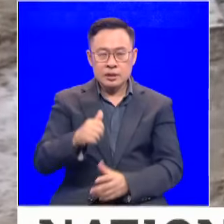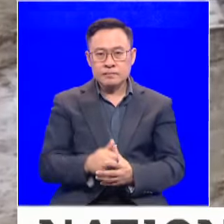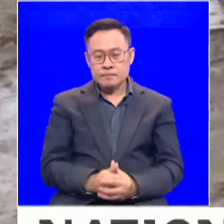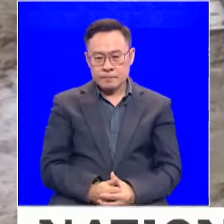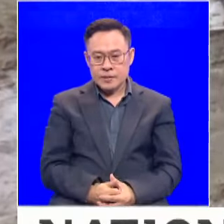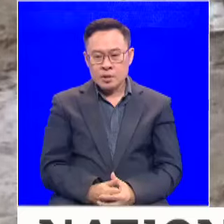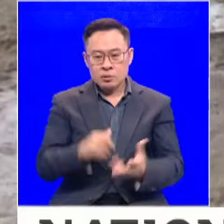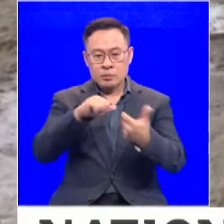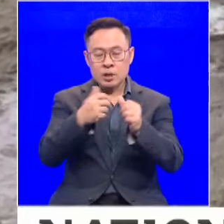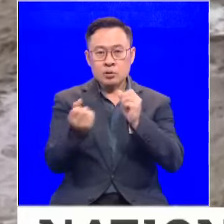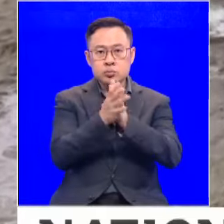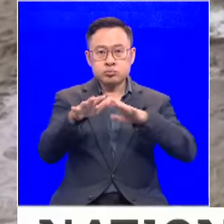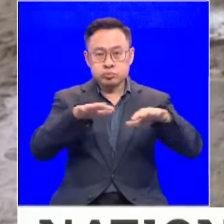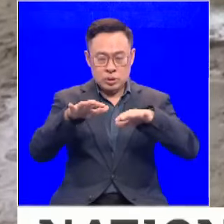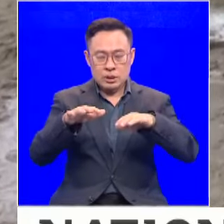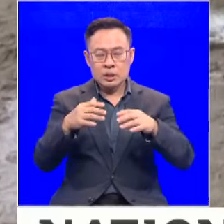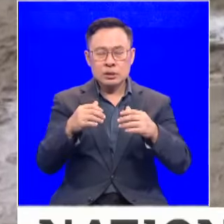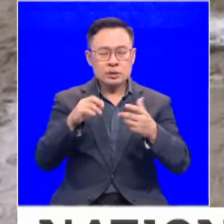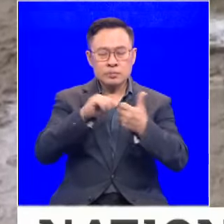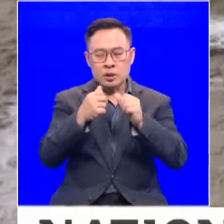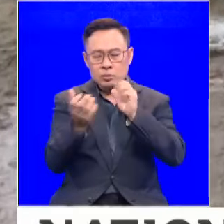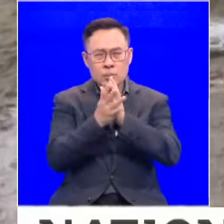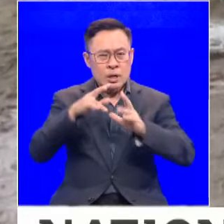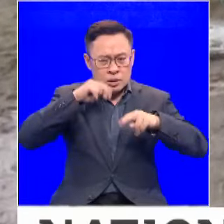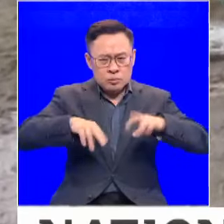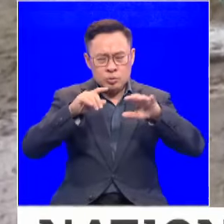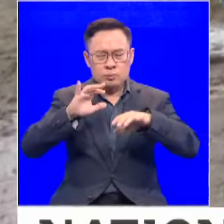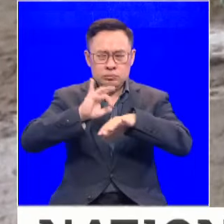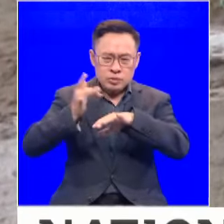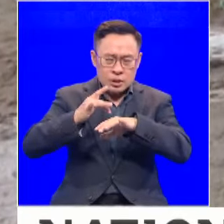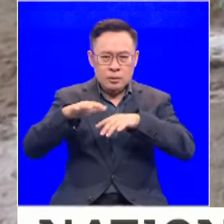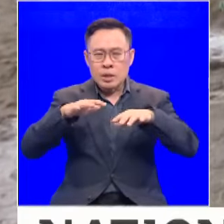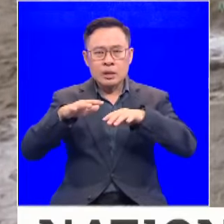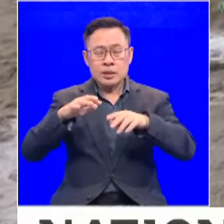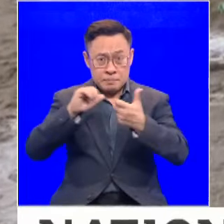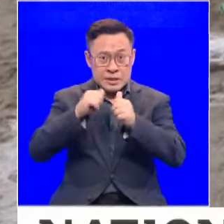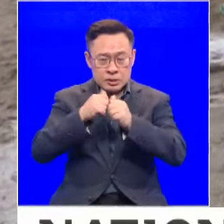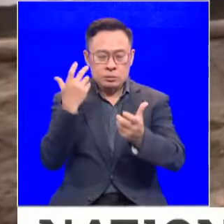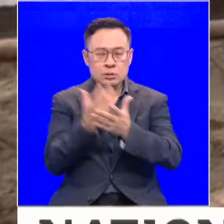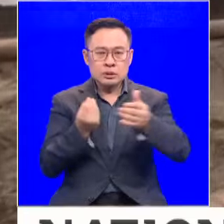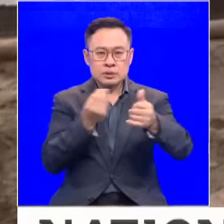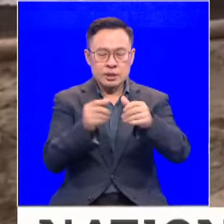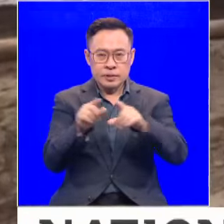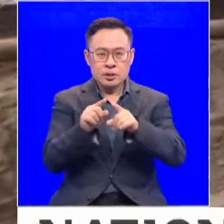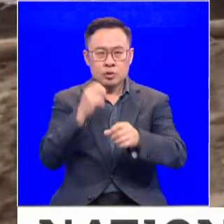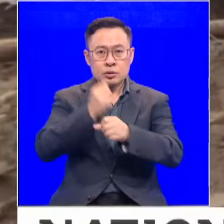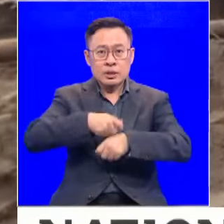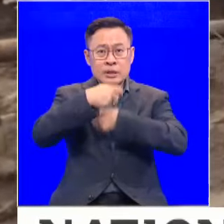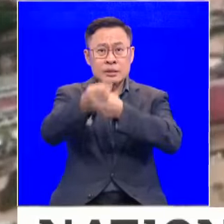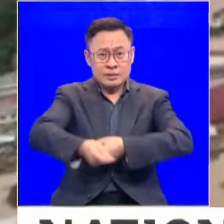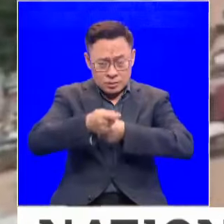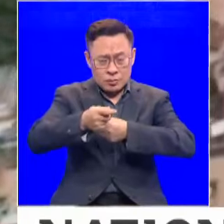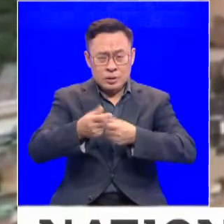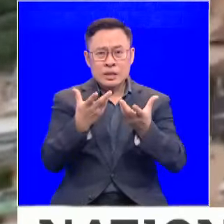เลยยังไงก็ต้องใช้ไปเนี่ยนะครับขณะเดียวกันอีกกลุ่มนึงเกษตรกรเพราะพื้นที่ทางการเกษตรก็เสียหายกันเยอะนับหมื่นไร่นะ